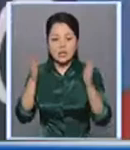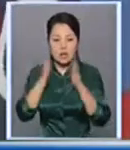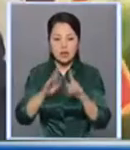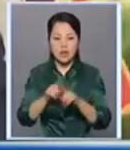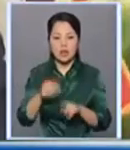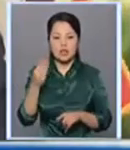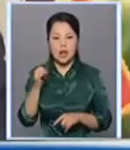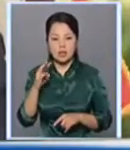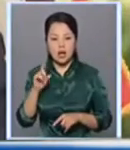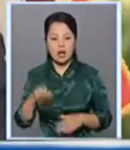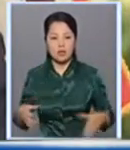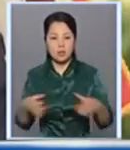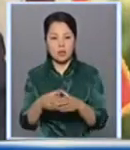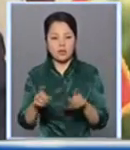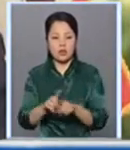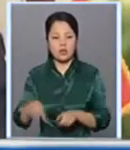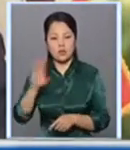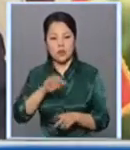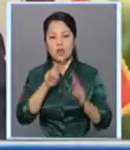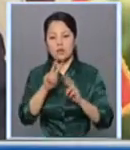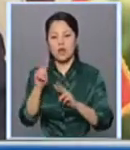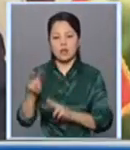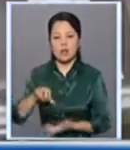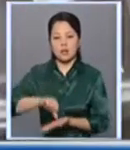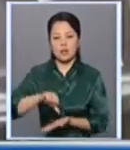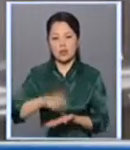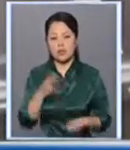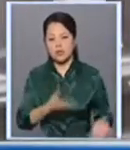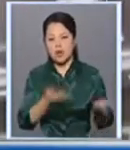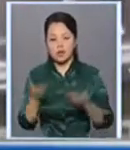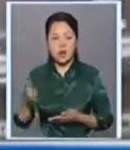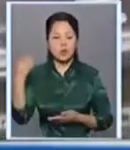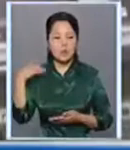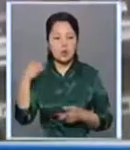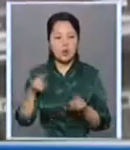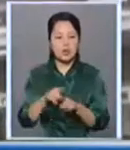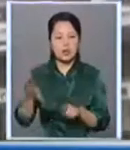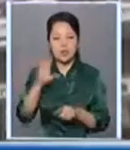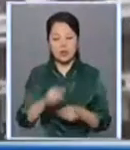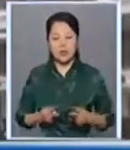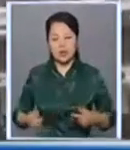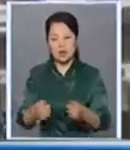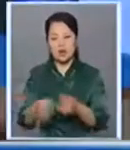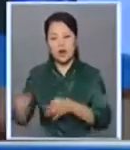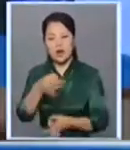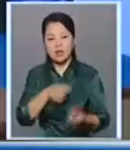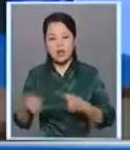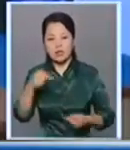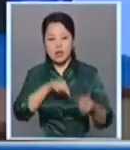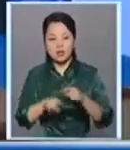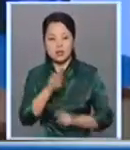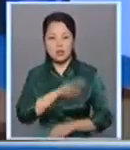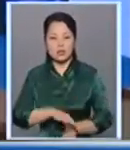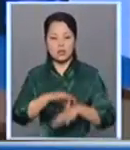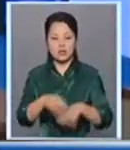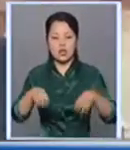Республикасына Шанхай ынтымақтастық ұйымы жанындағы бақылаушы мәртебесін және Түркия Республикасына ұйымның диалогы бойынша серіктес мәртебесін